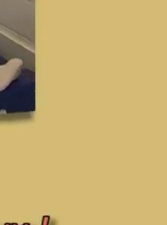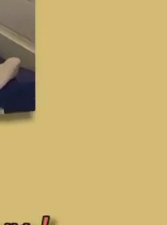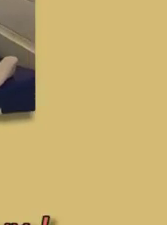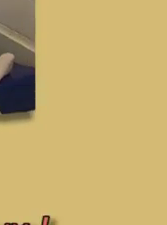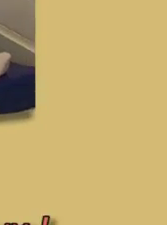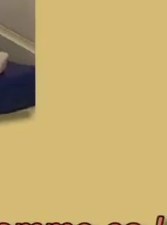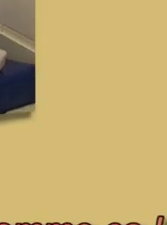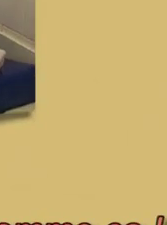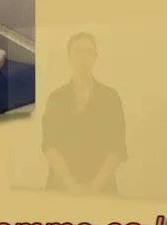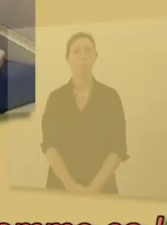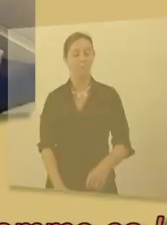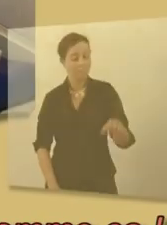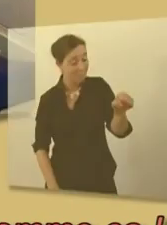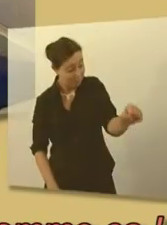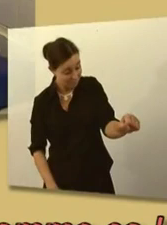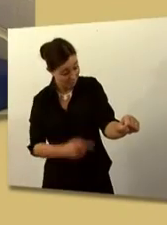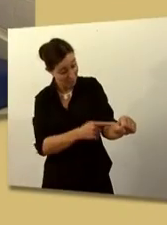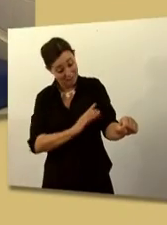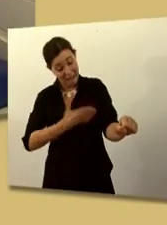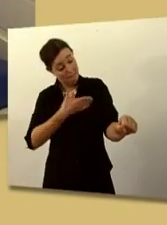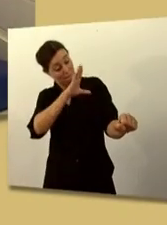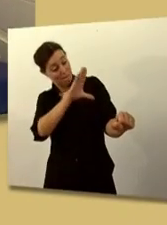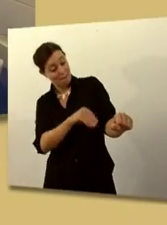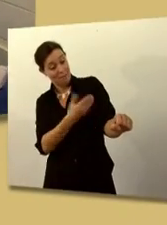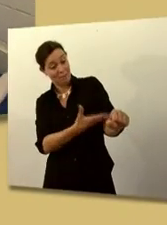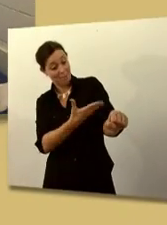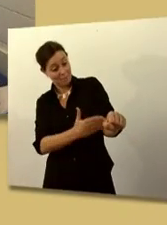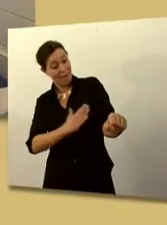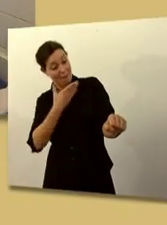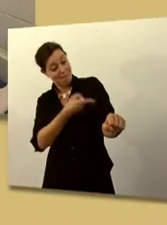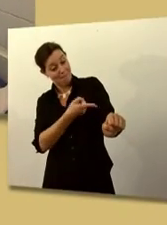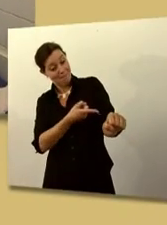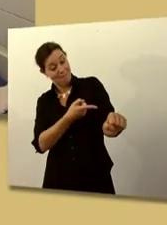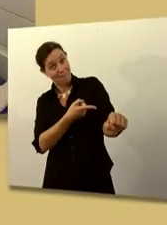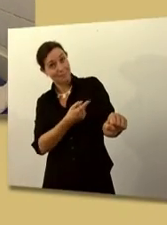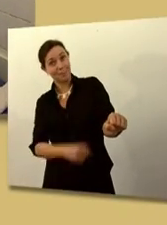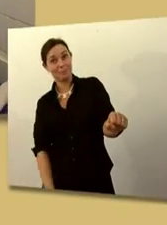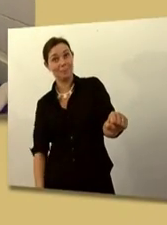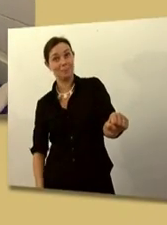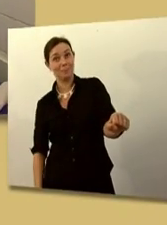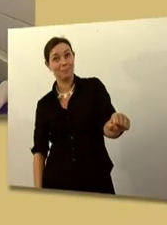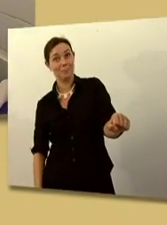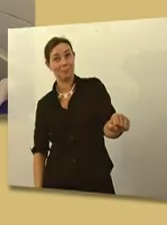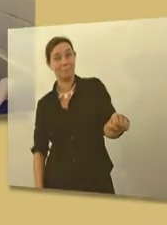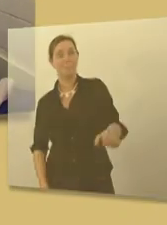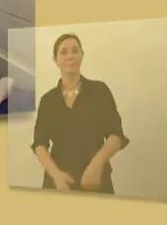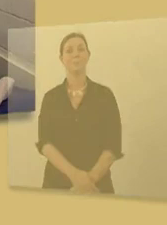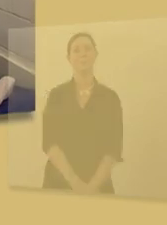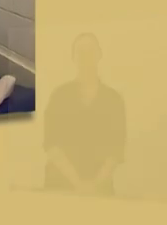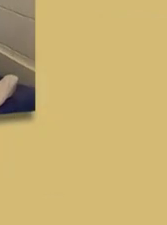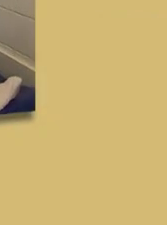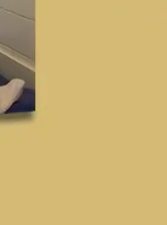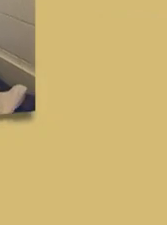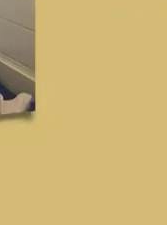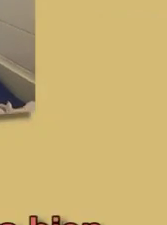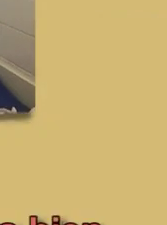Ça va mieux? On va te laisser comme ça, c'est ça? Hein? On y va? Ça va toi? On termine? Voilà.